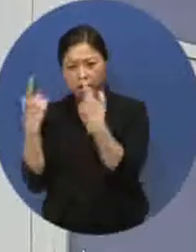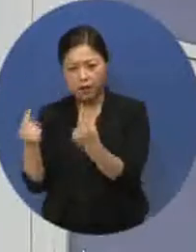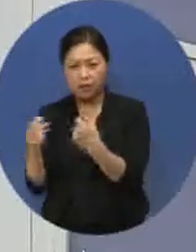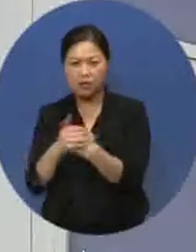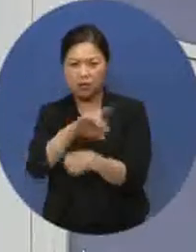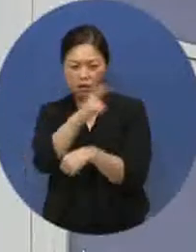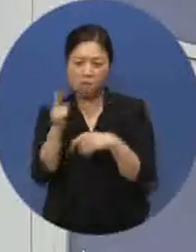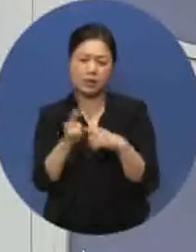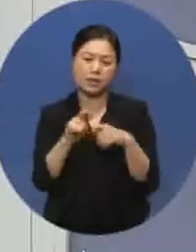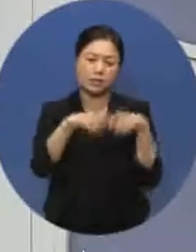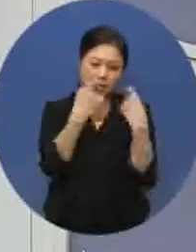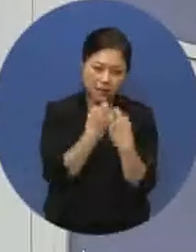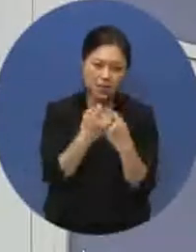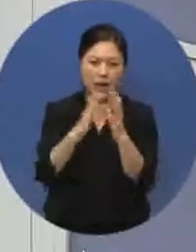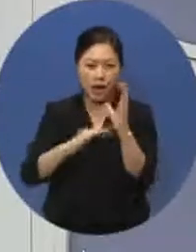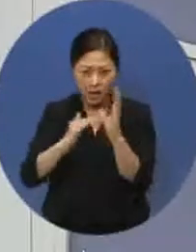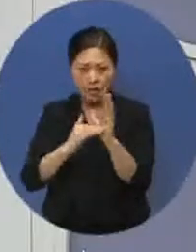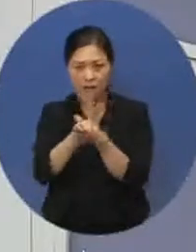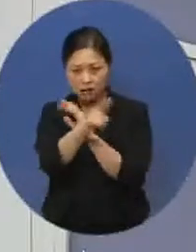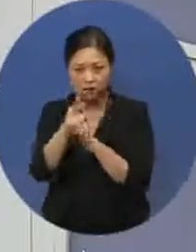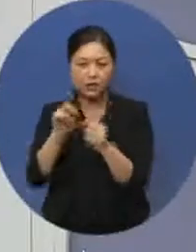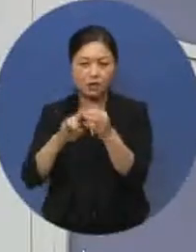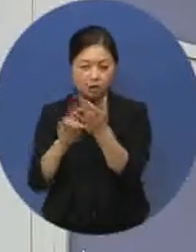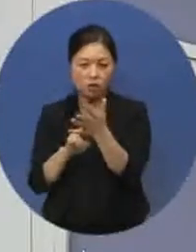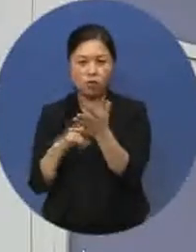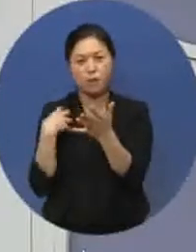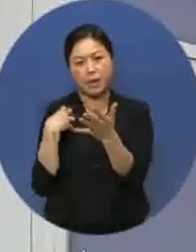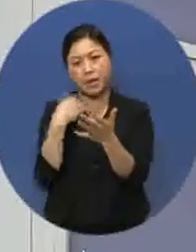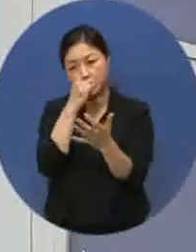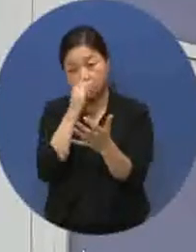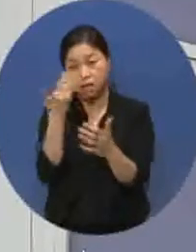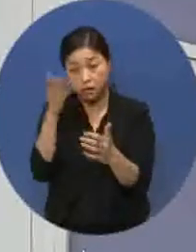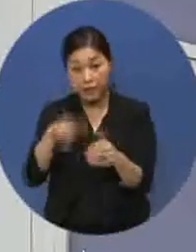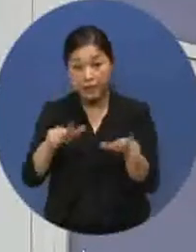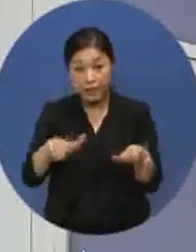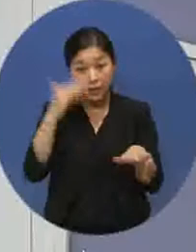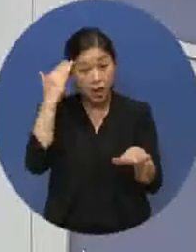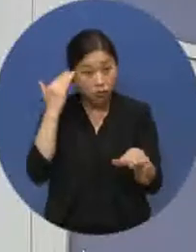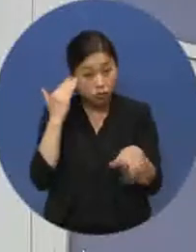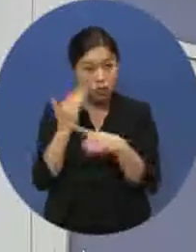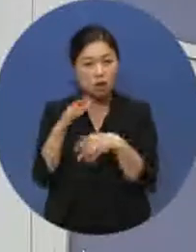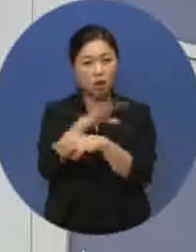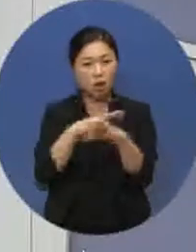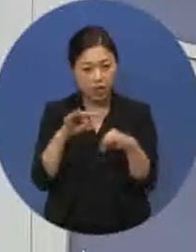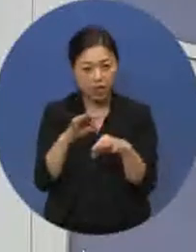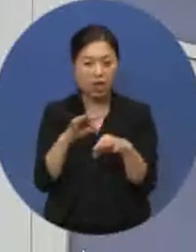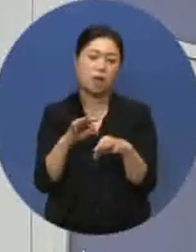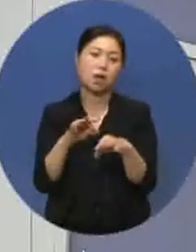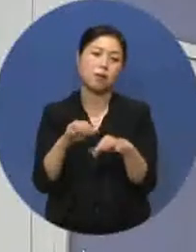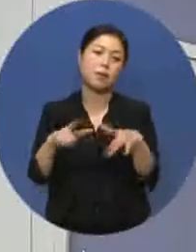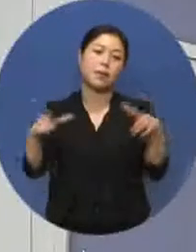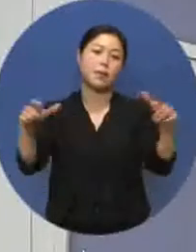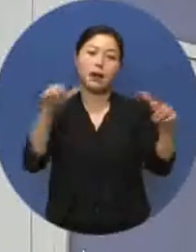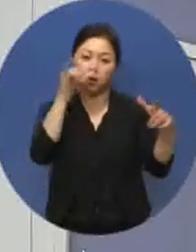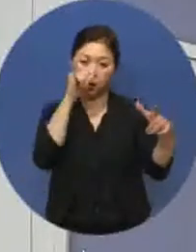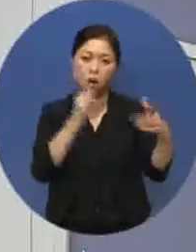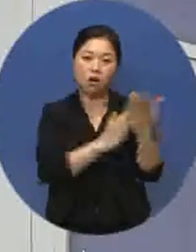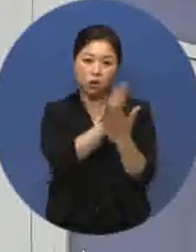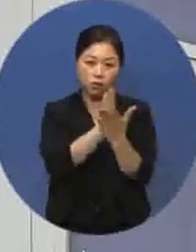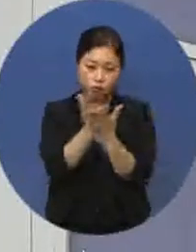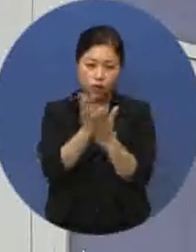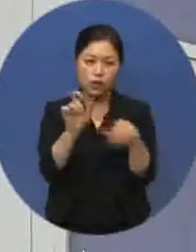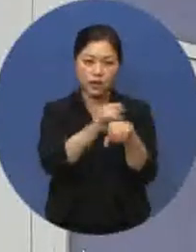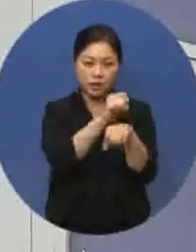하고 형사도 하고 이런 시장이 되었었는데 지금은 이제 대한민국의 경제 규모가 넓어지면서 전문성이 필요한